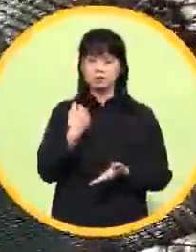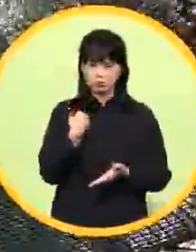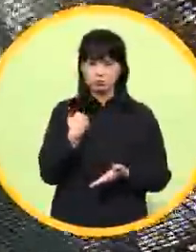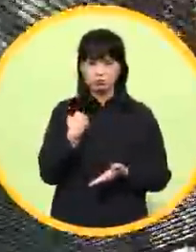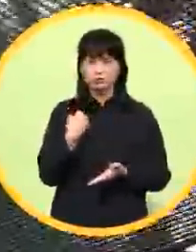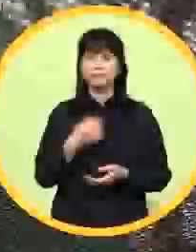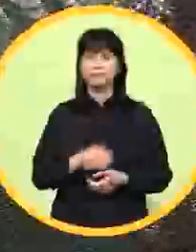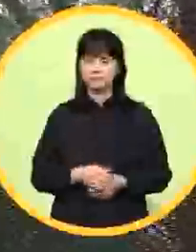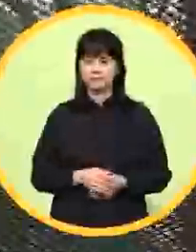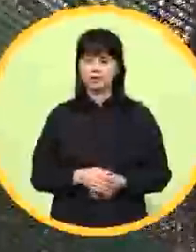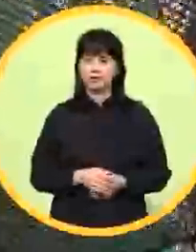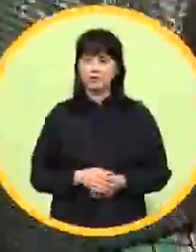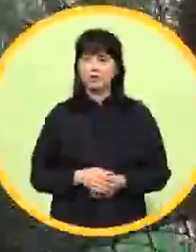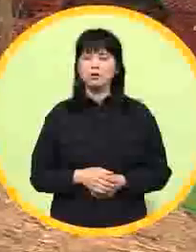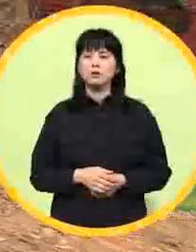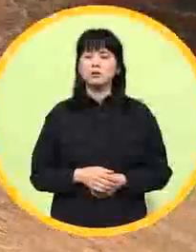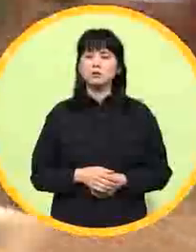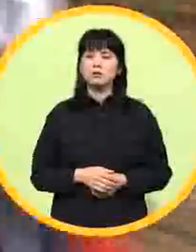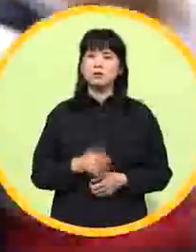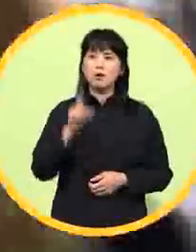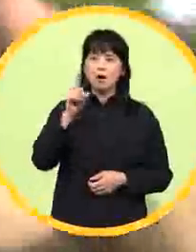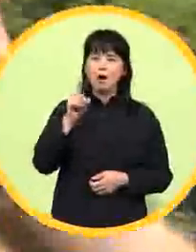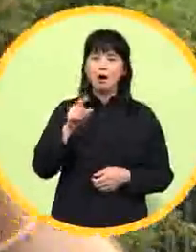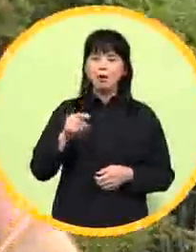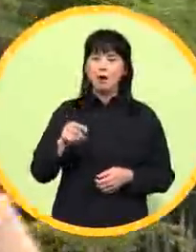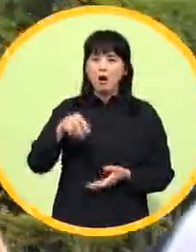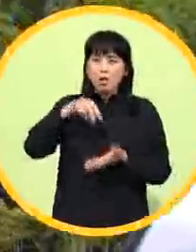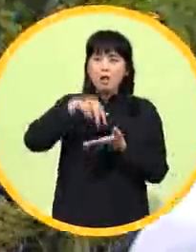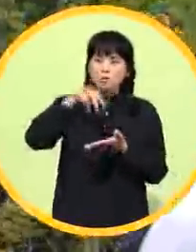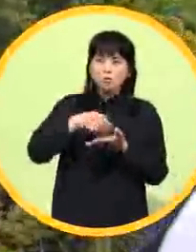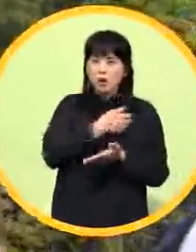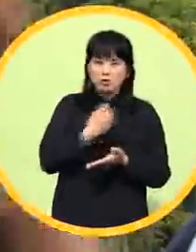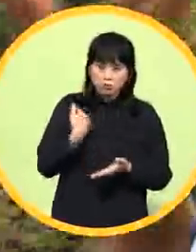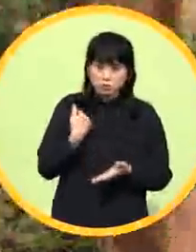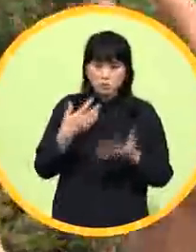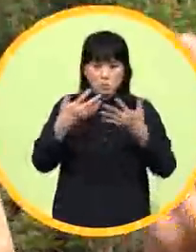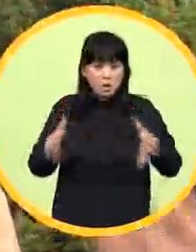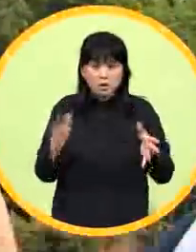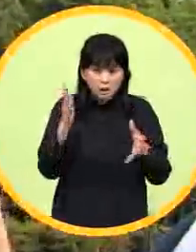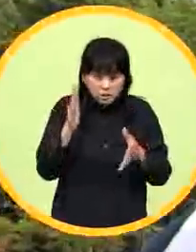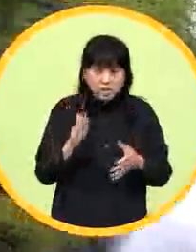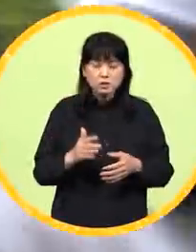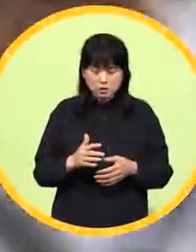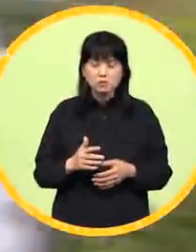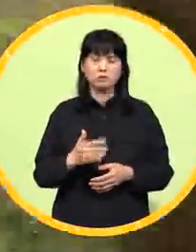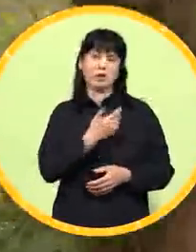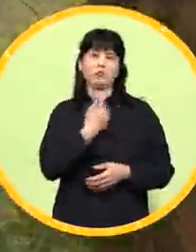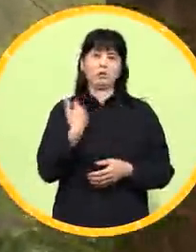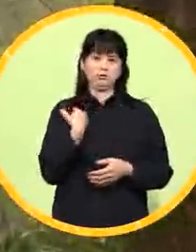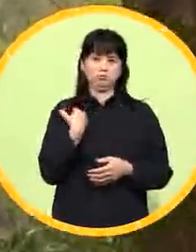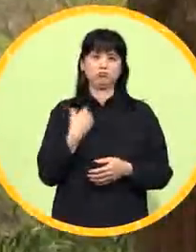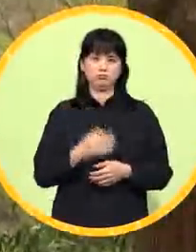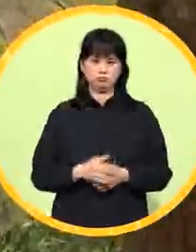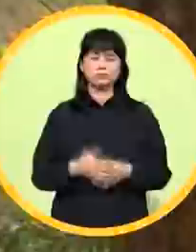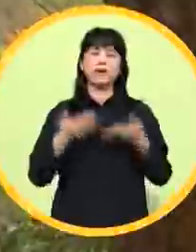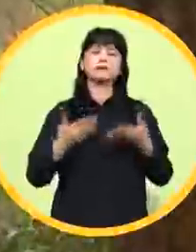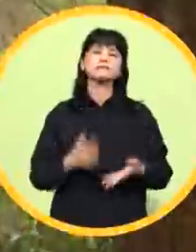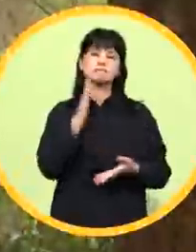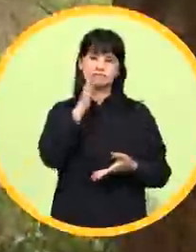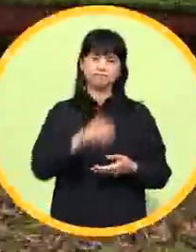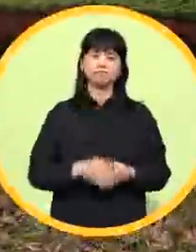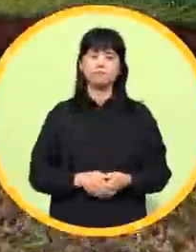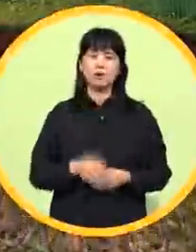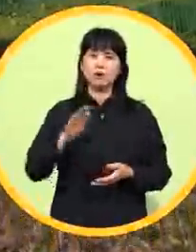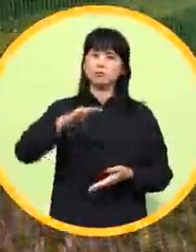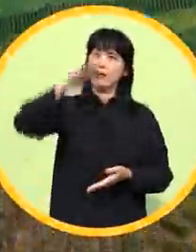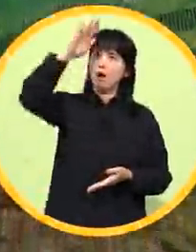で担保するようにしてくださいa 女にジャンプして大丈夫なんですか薮野たりとか調べたりしないし大丈夫です安心してください